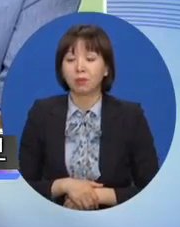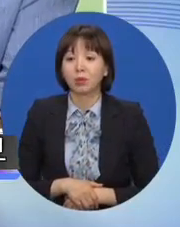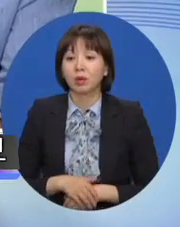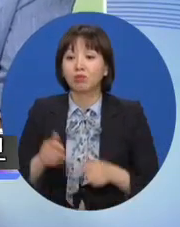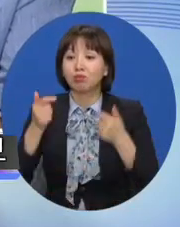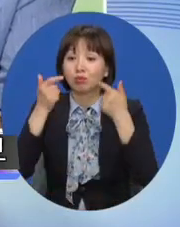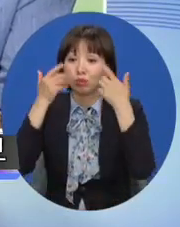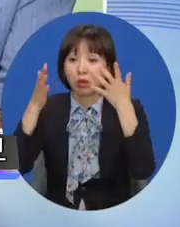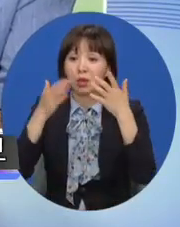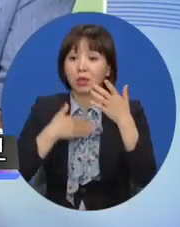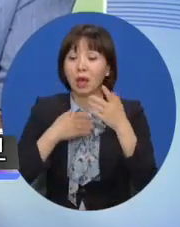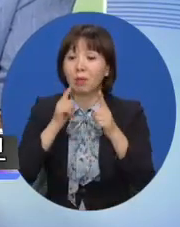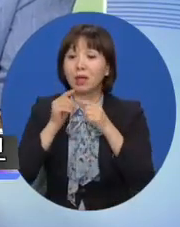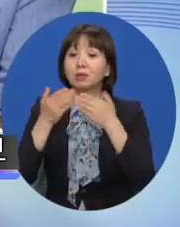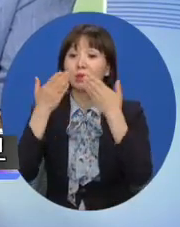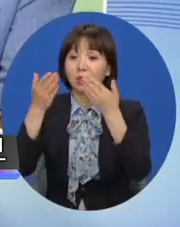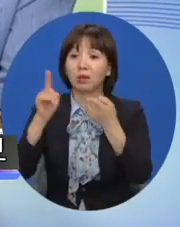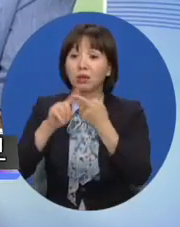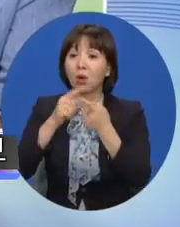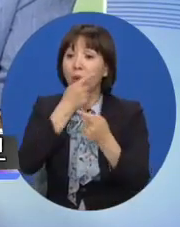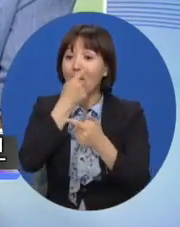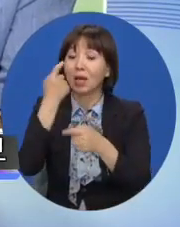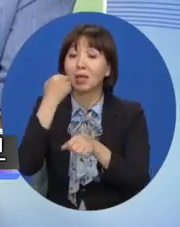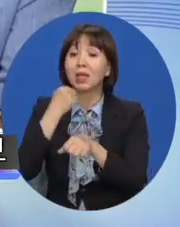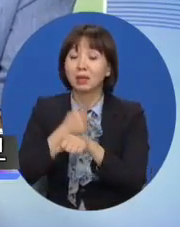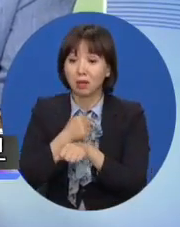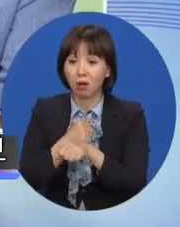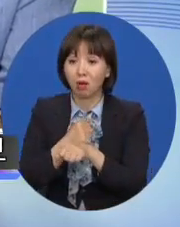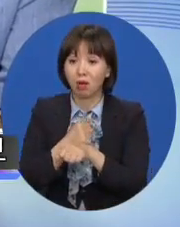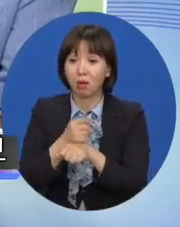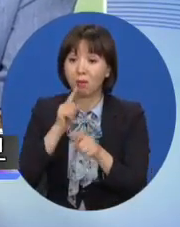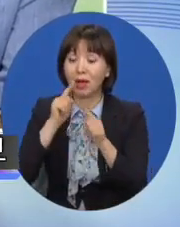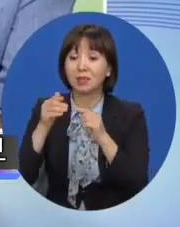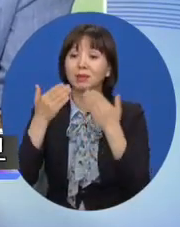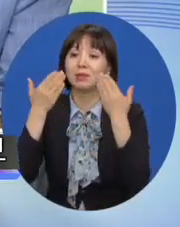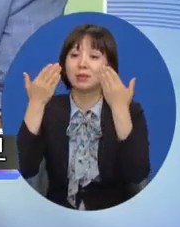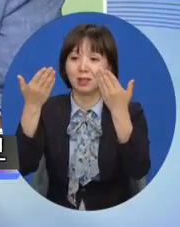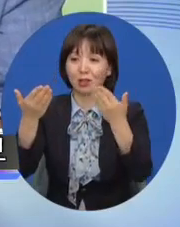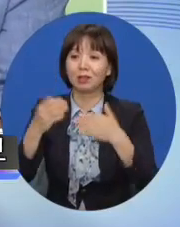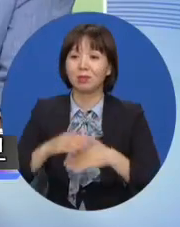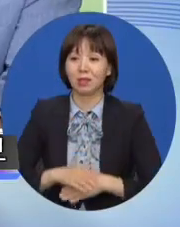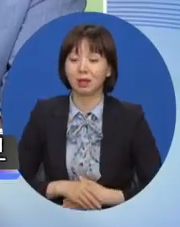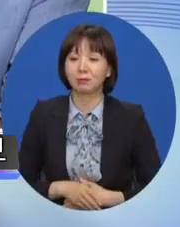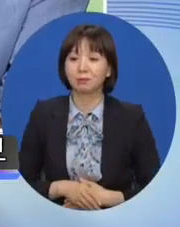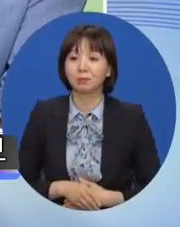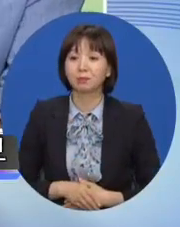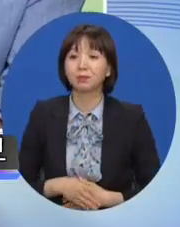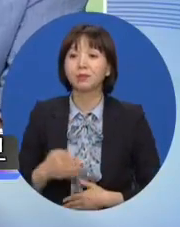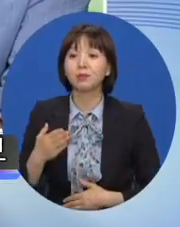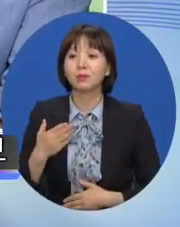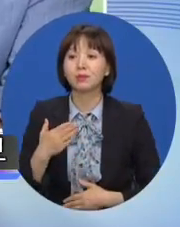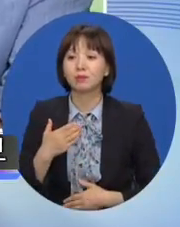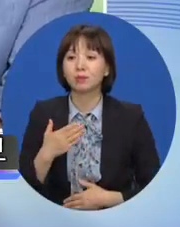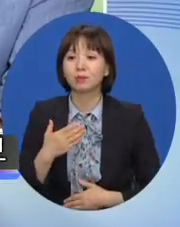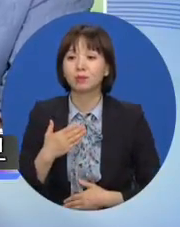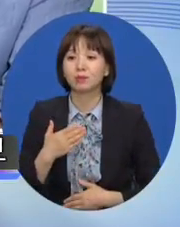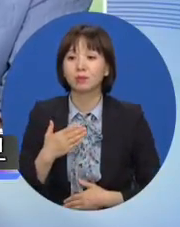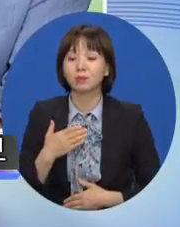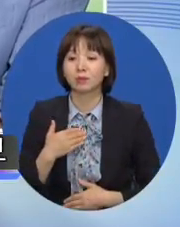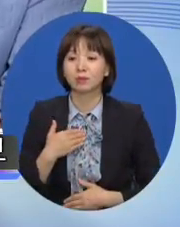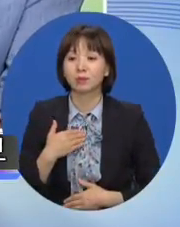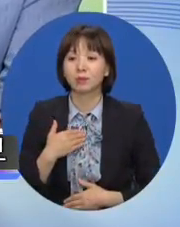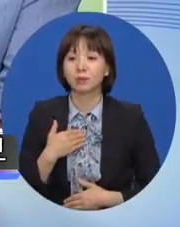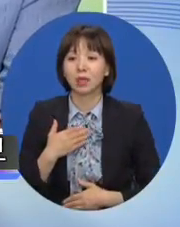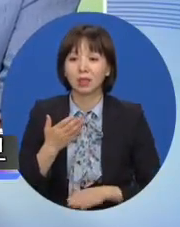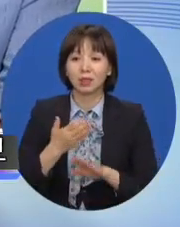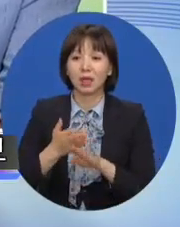분명히 제가 말씀드린 사항은 확인을 해가지고 와서 말씀을 드린 사항입니다. 예, 알겠습니다. 예, 그러면 그 알겠습니다. 예, 알겠습니다.